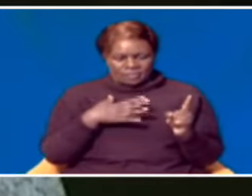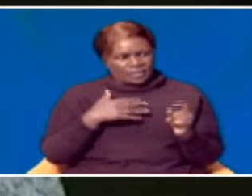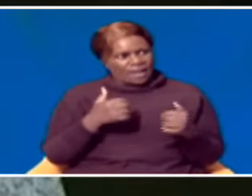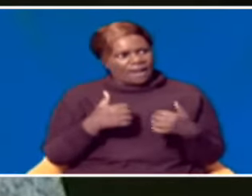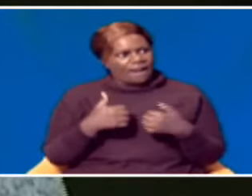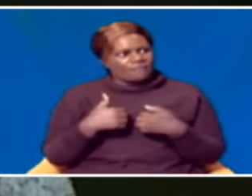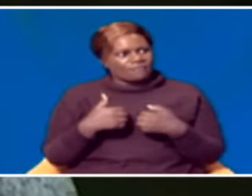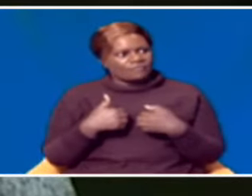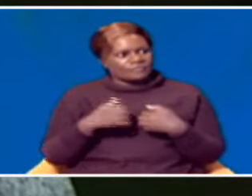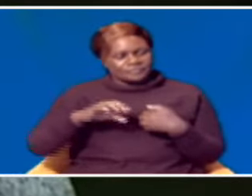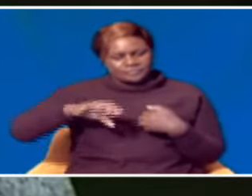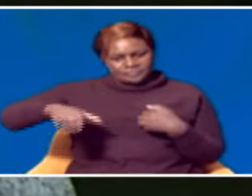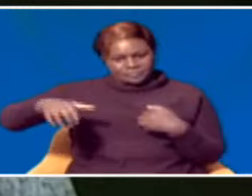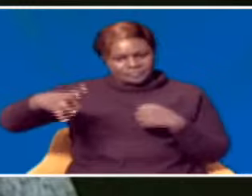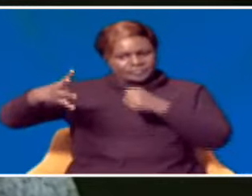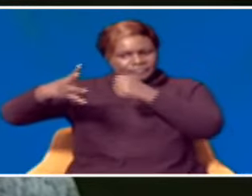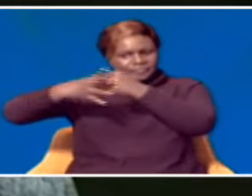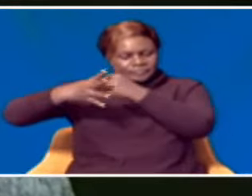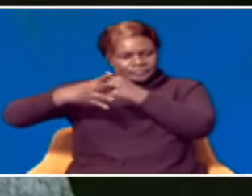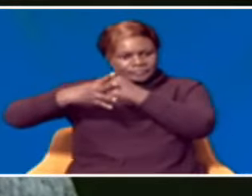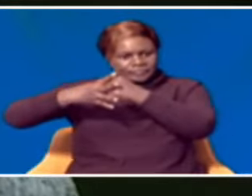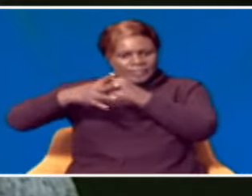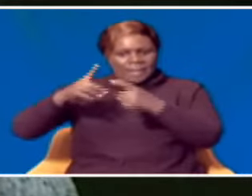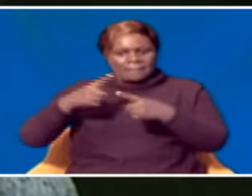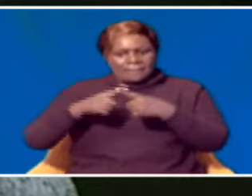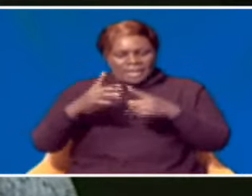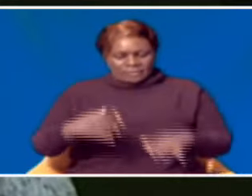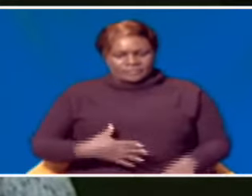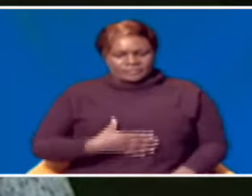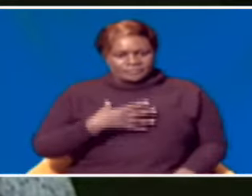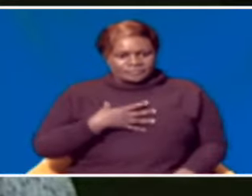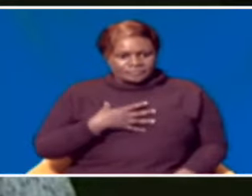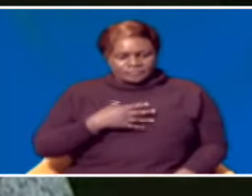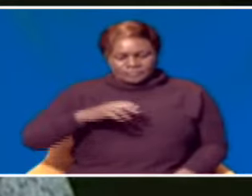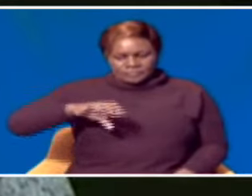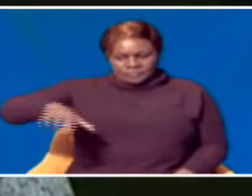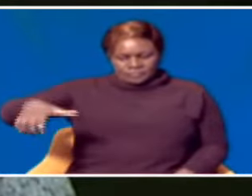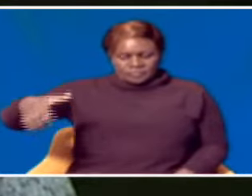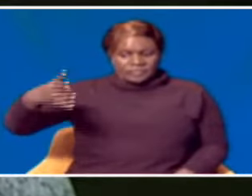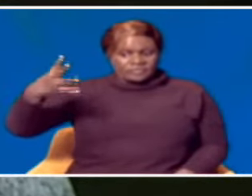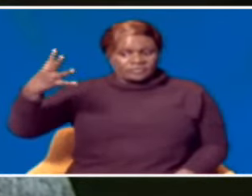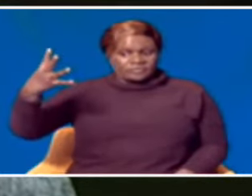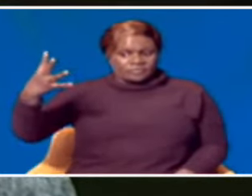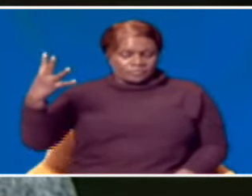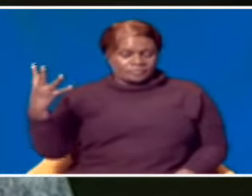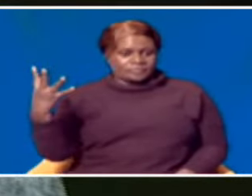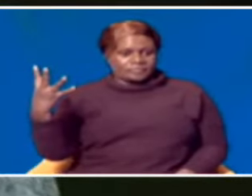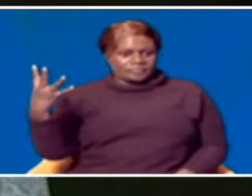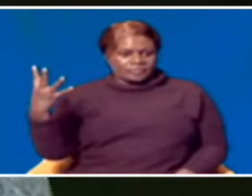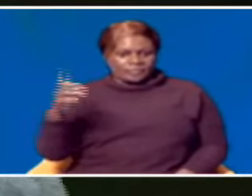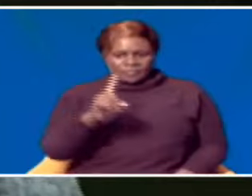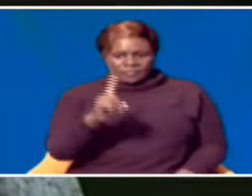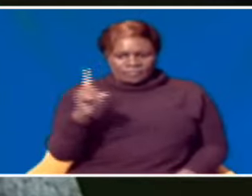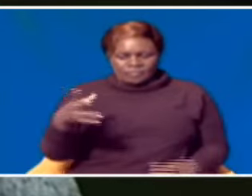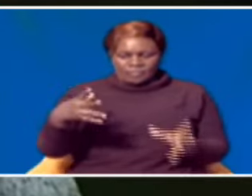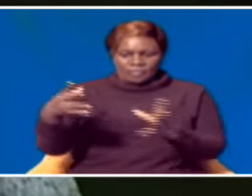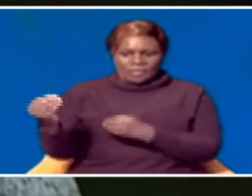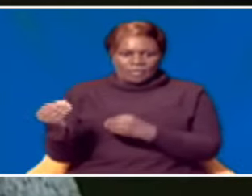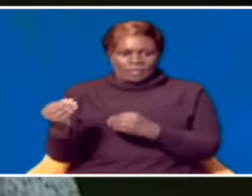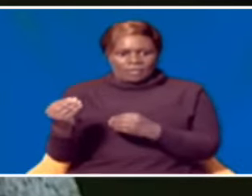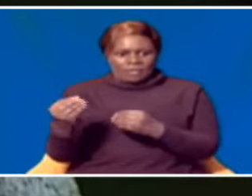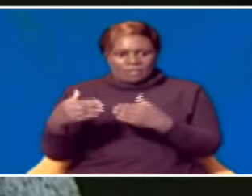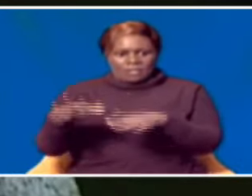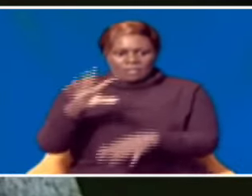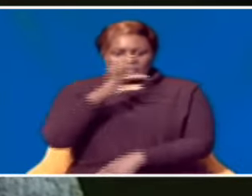na constituencies 9, lakini aliweza kutembelea karibu 4 hivi, na kila mahali alienda